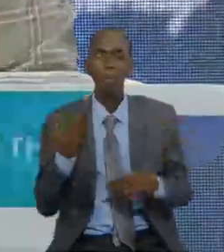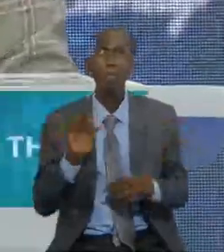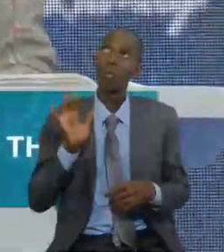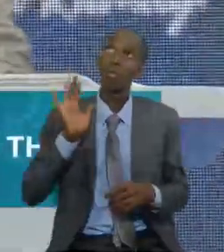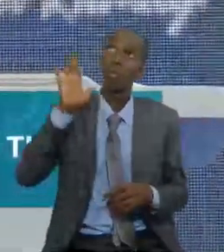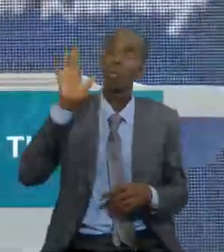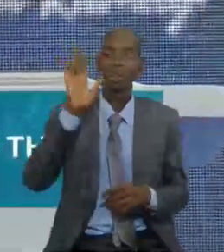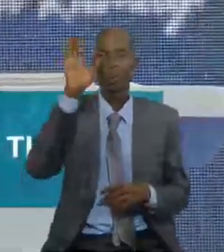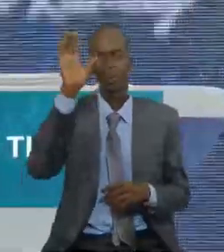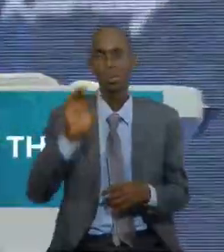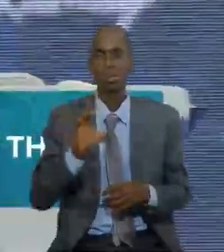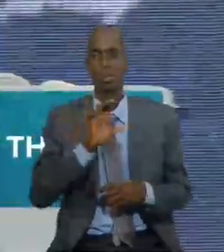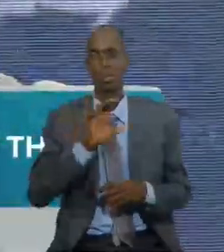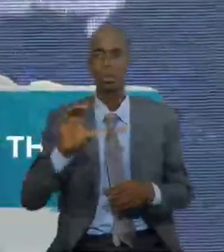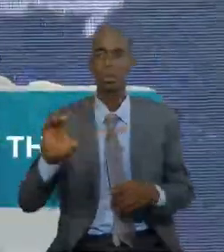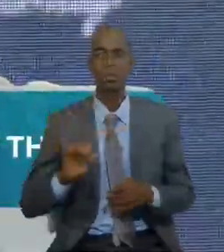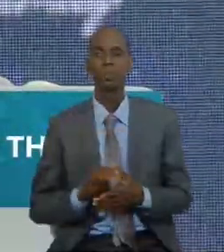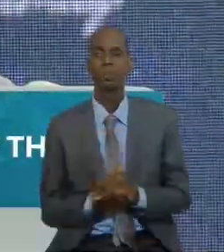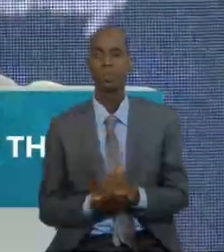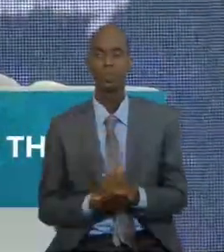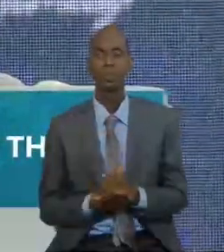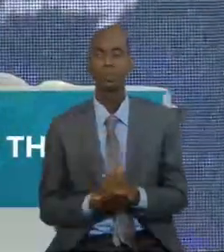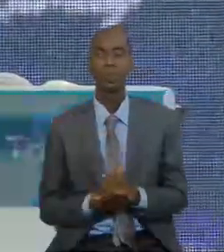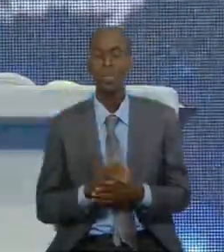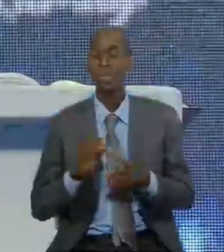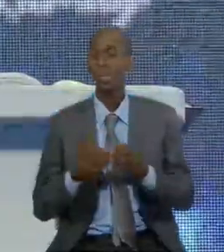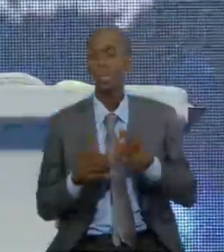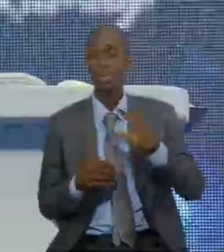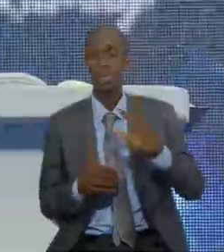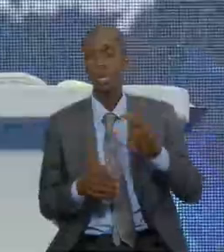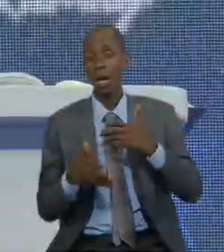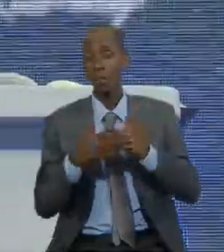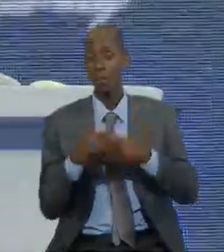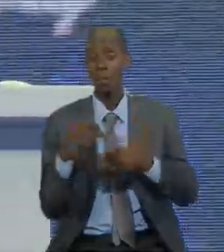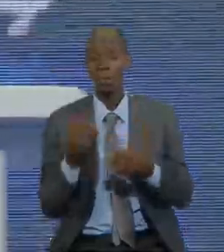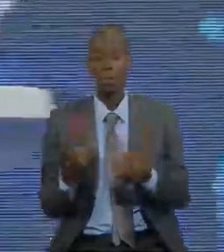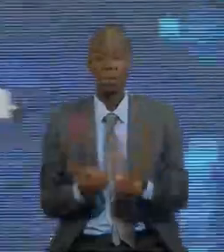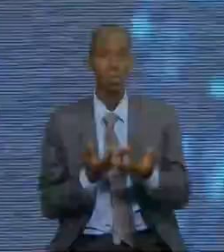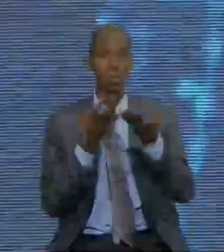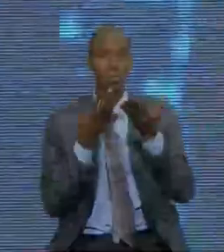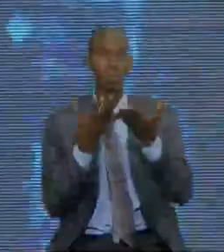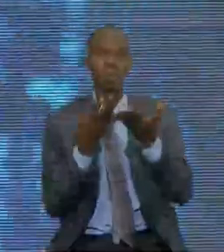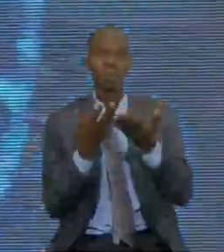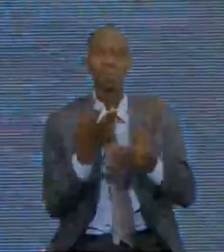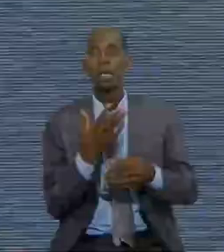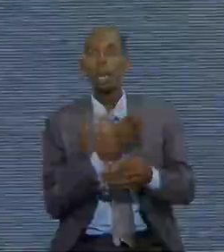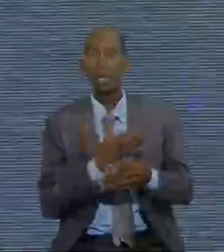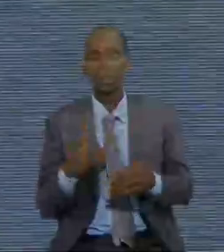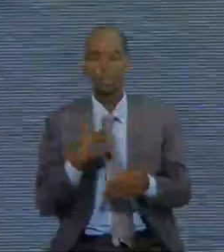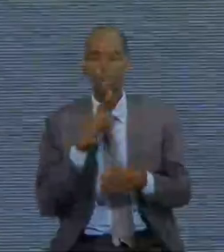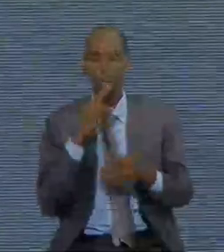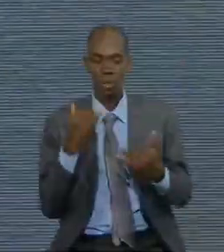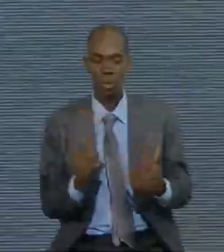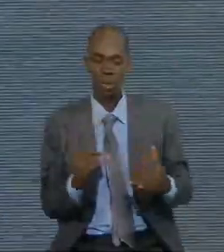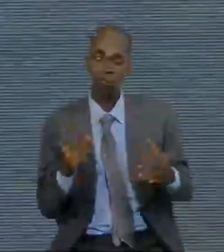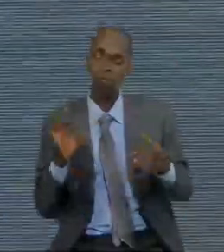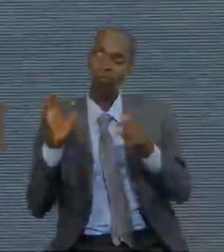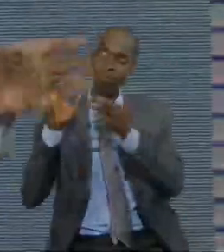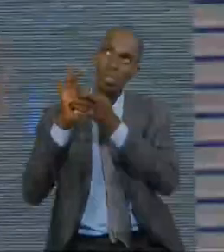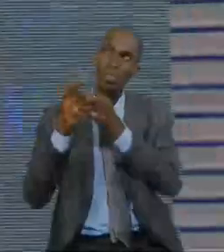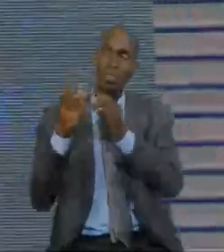par le prix et la douleur de la Croix après l'expiration et nous sommes